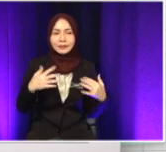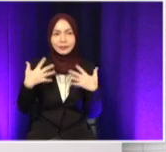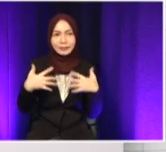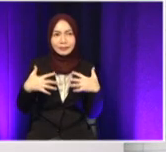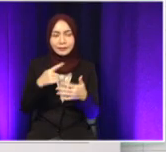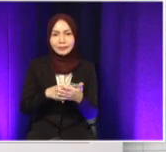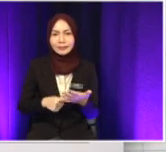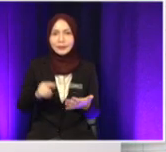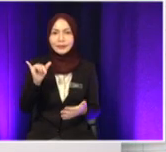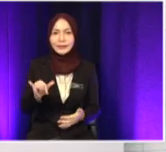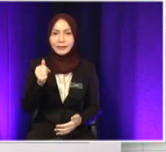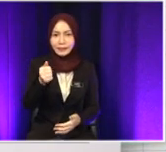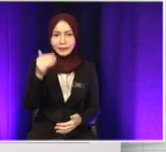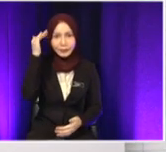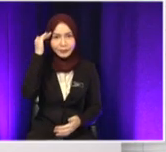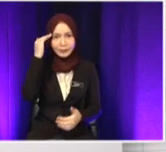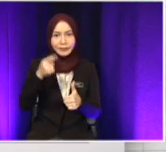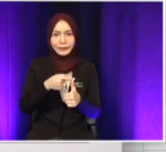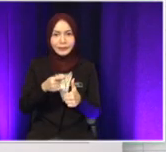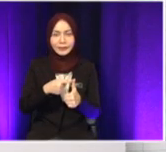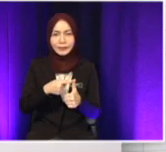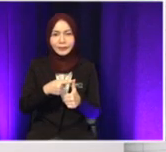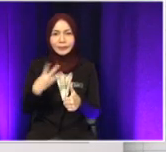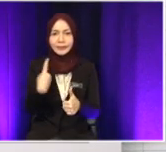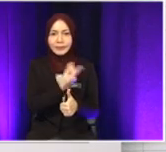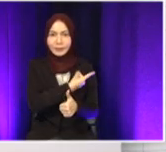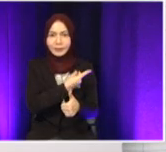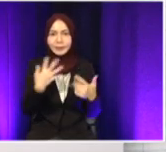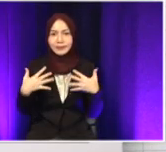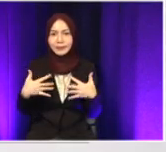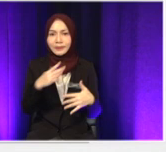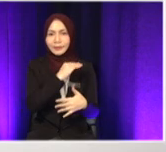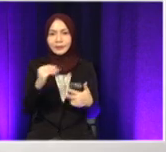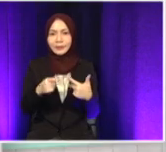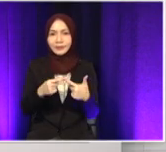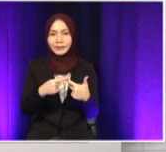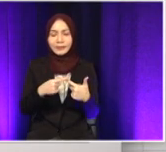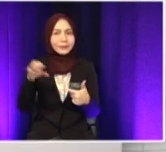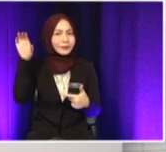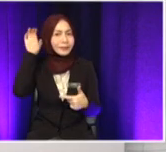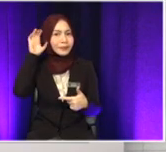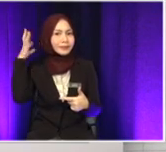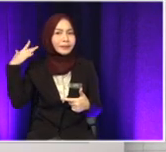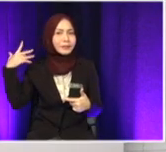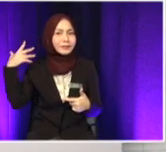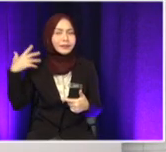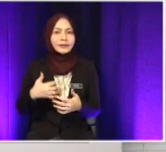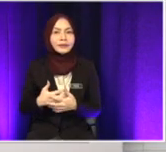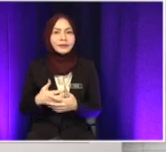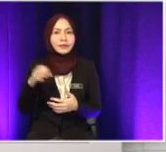diantaranya kita berhibur dengan kita mendengar lagu-lagu nasyid ataupun kita berdzikir Betul